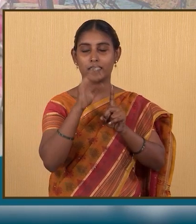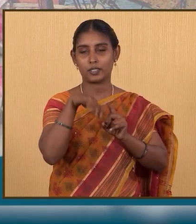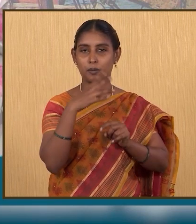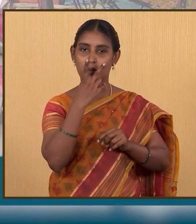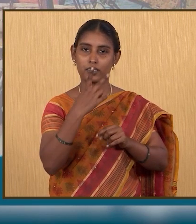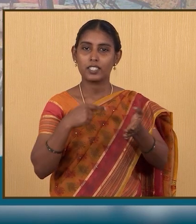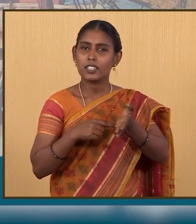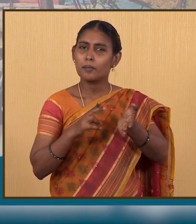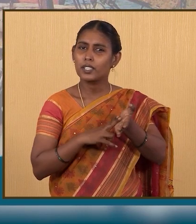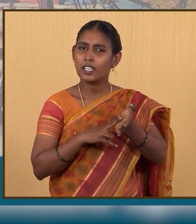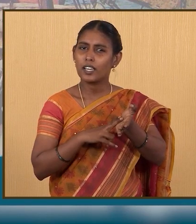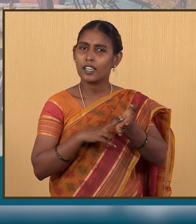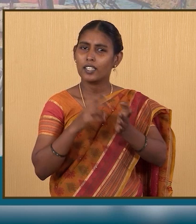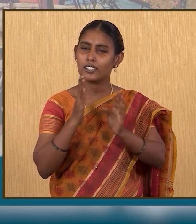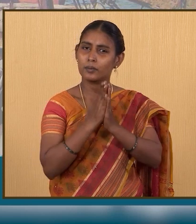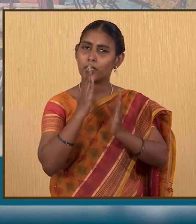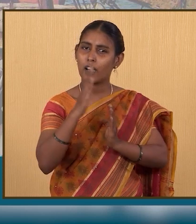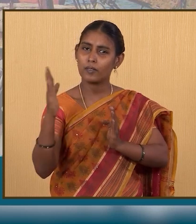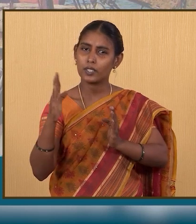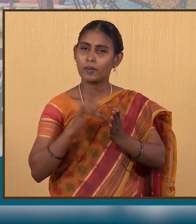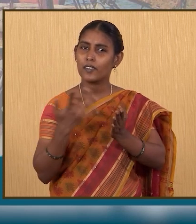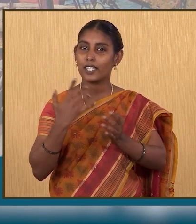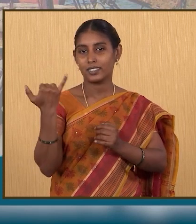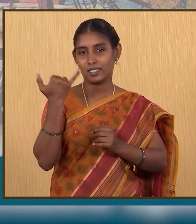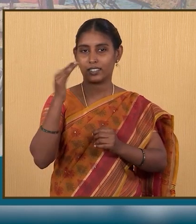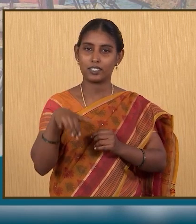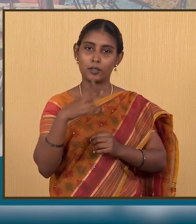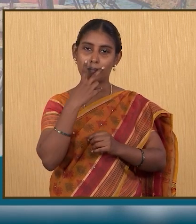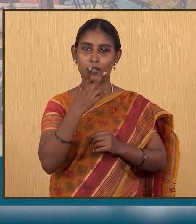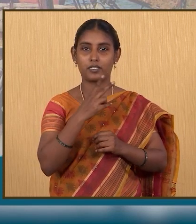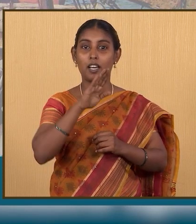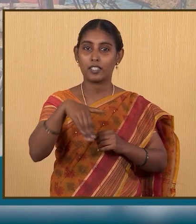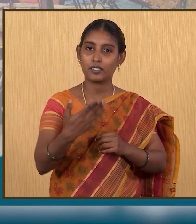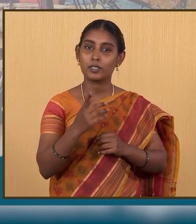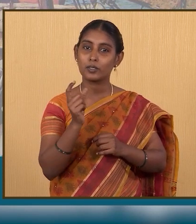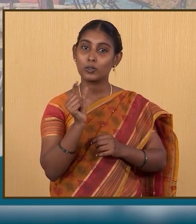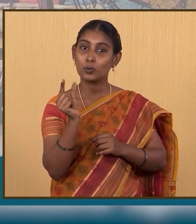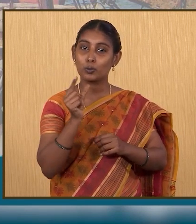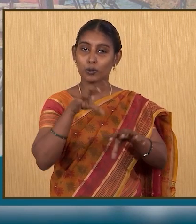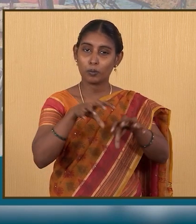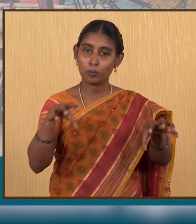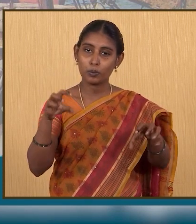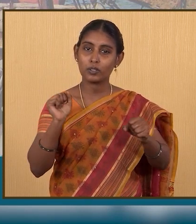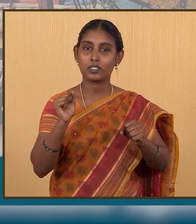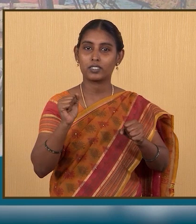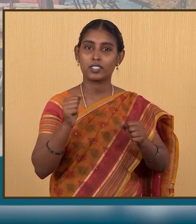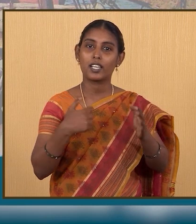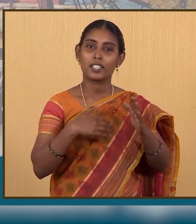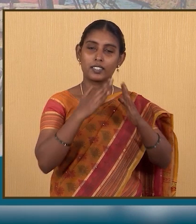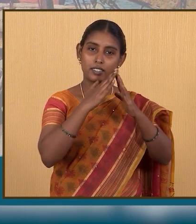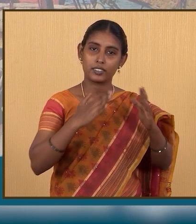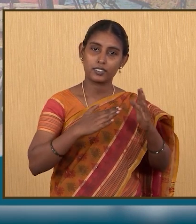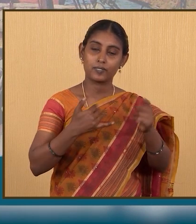பார்த்தோம். அடுத்து தமிழ்நாட்டு ஆவண காப்பகம் சென்னையில் இருக்குன்னு பார்த்தோம். அடுத்து பயன்பாட்டு பொருள் ஆதாரங்களில்